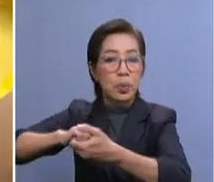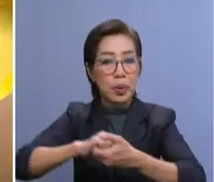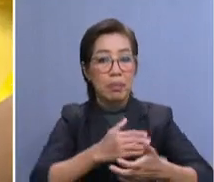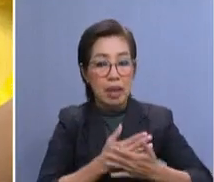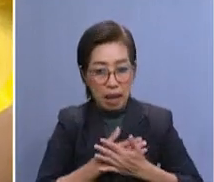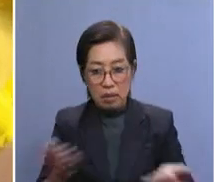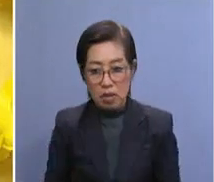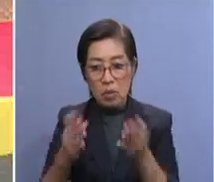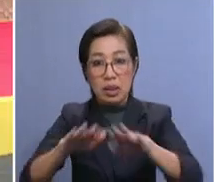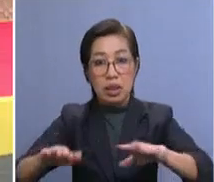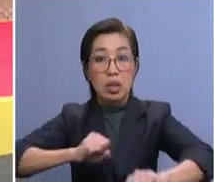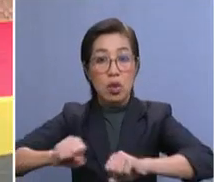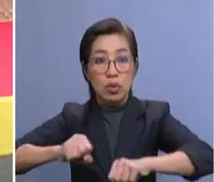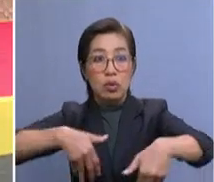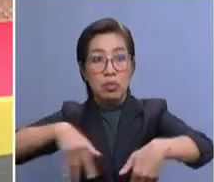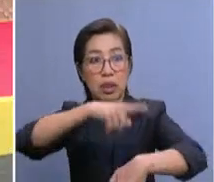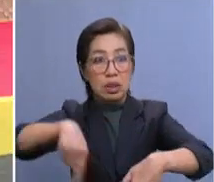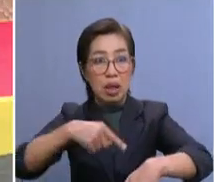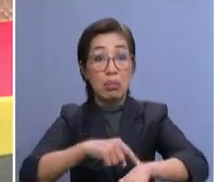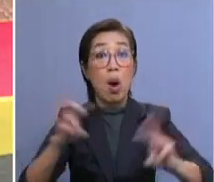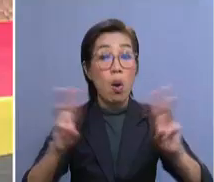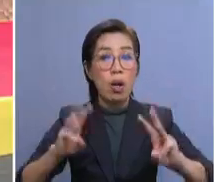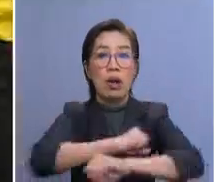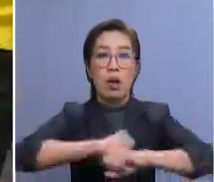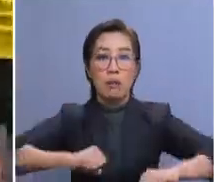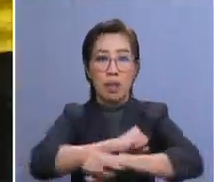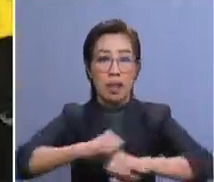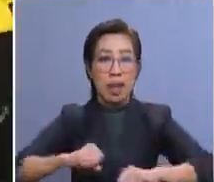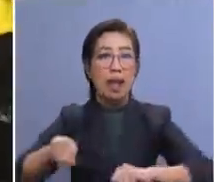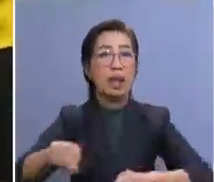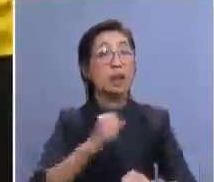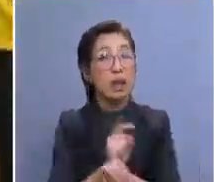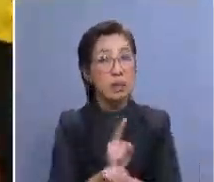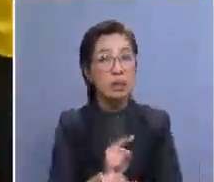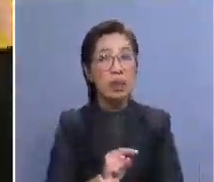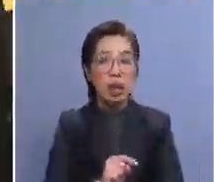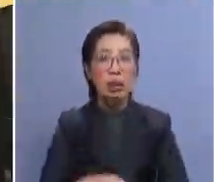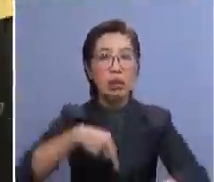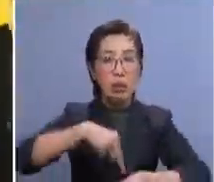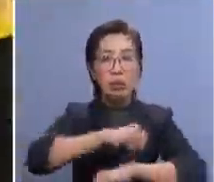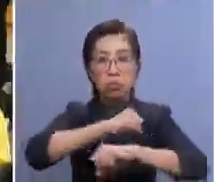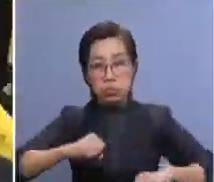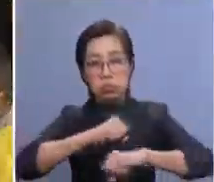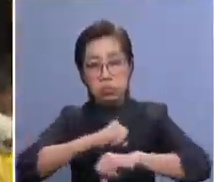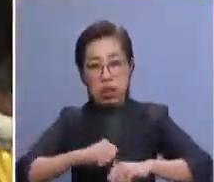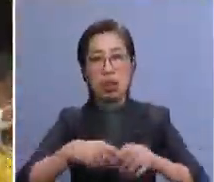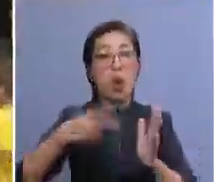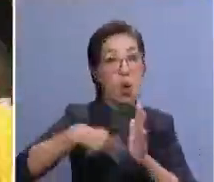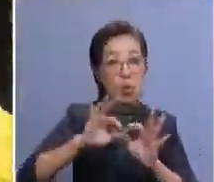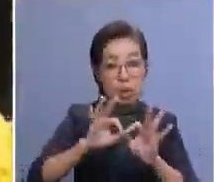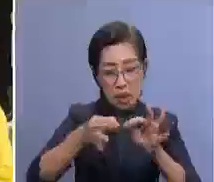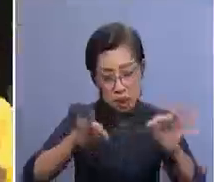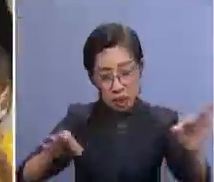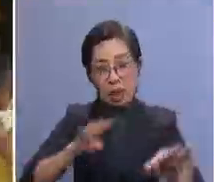ส่งเสริมให้เด็ดเยาวชนและประชาชนใช้การออกกำลังกายเป็นสื่อโดยกิจกรรมเต้นแอโรบิกวิ่งฟันรัน 4.5กิโลเมตรและ